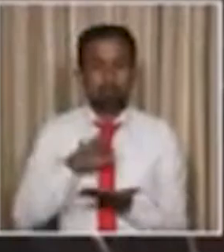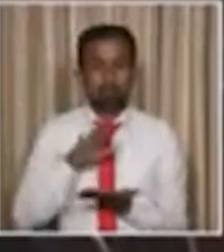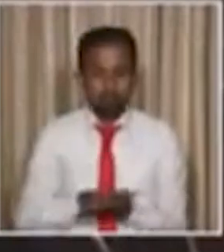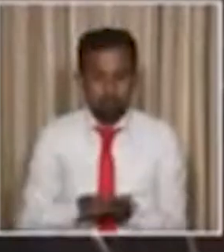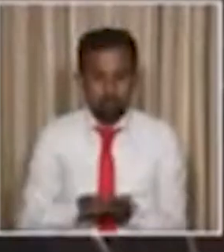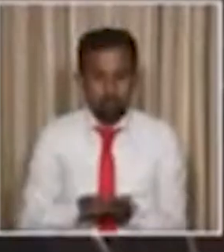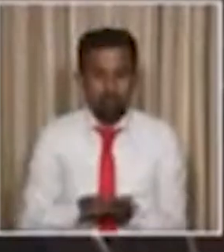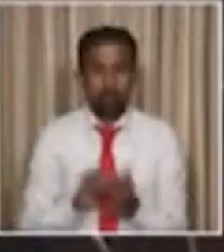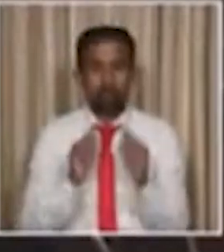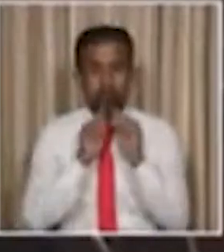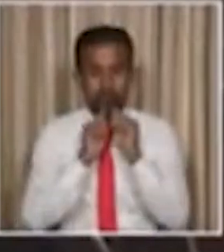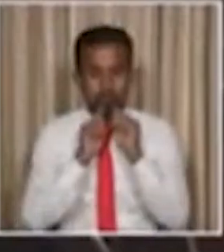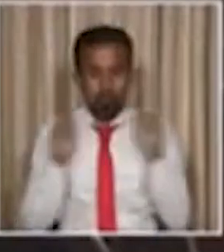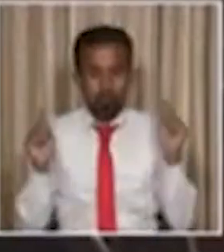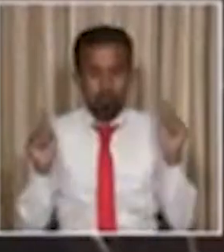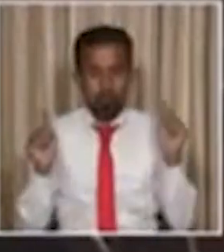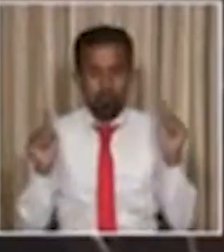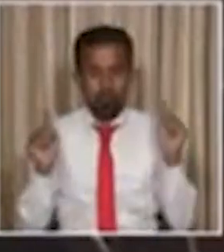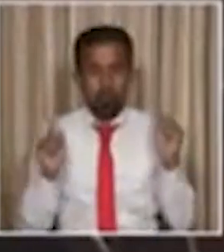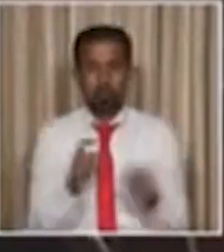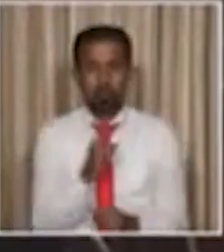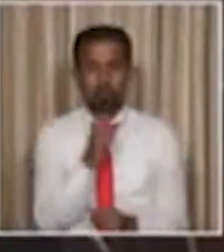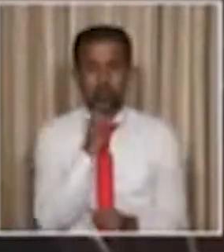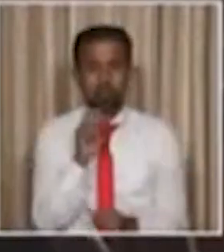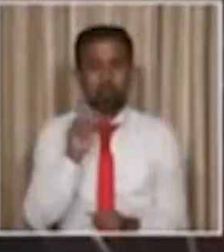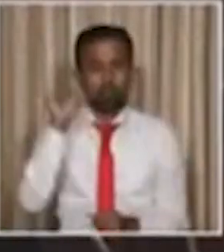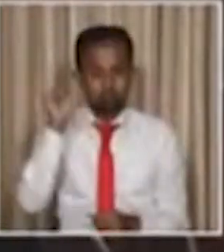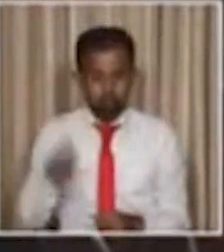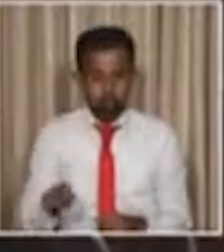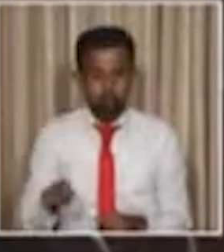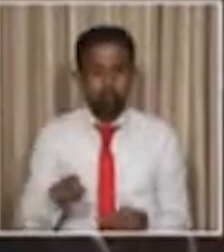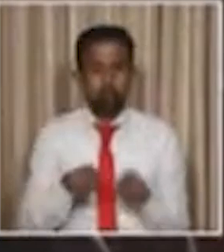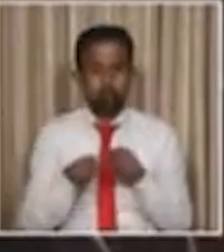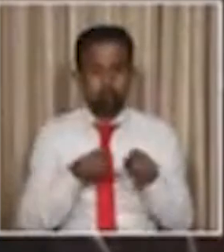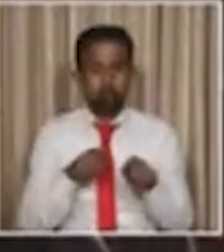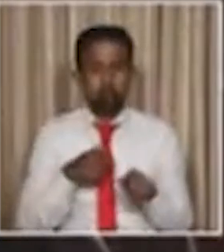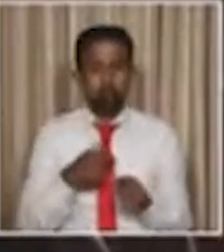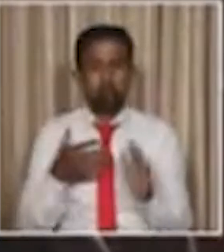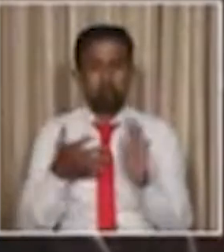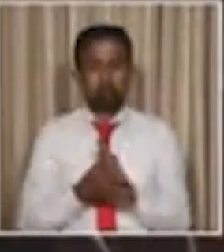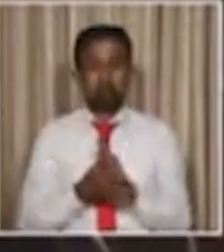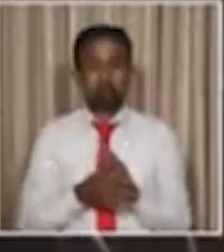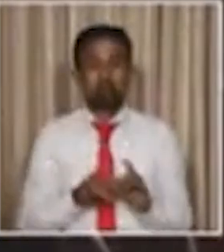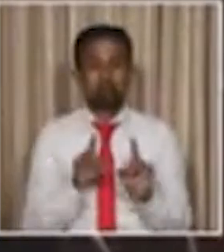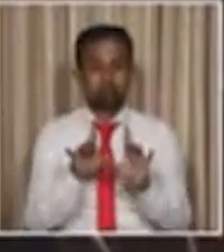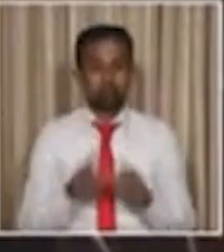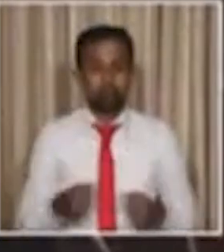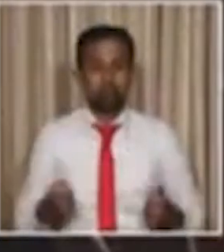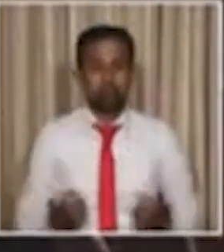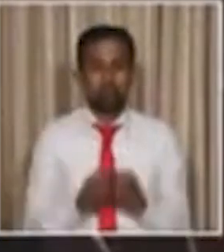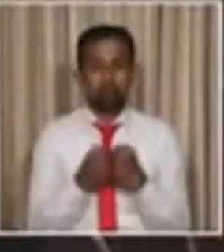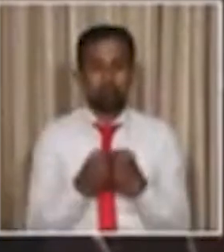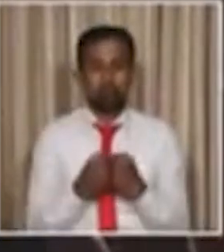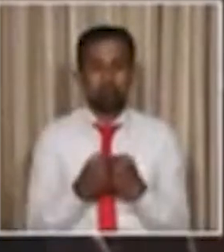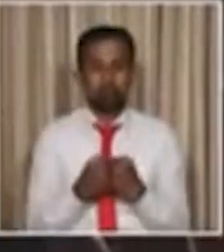නැත්තම් ප්‍රකාශයට පත් කරපු අධිකරණයේ විනිශ්චයකාරවරුන්වත් මේ ආකාරයටම අපේ වරප්‍රසාද හා සමග ගැටීමක් බවට